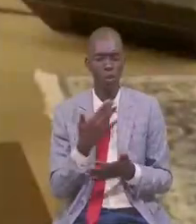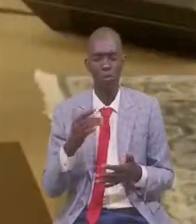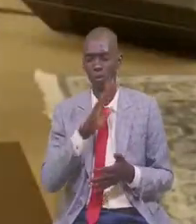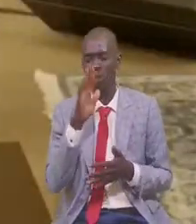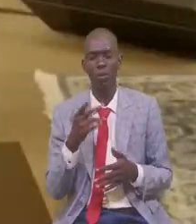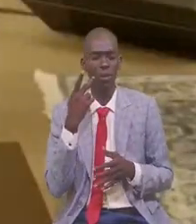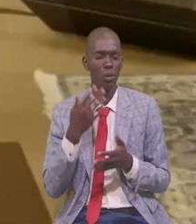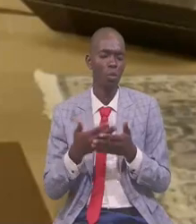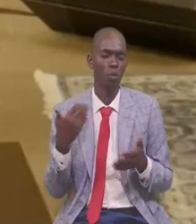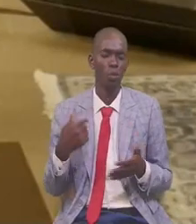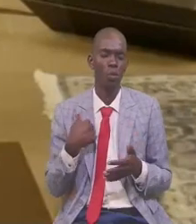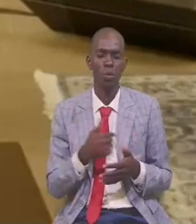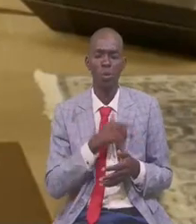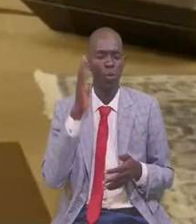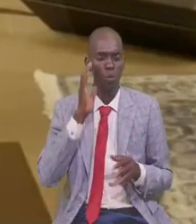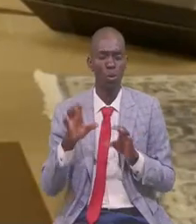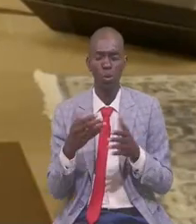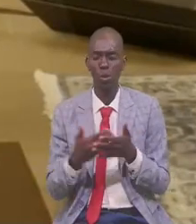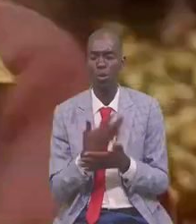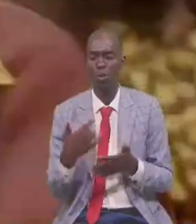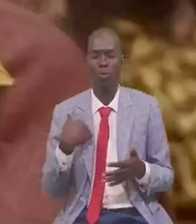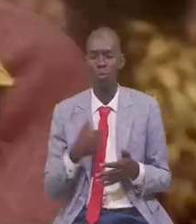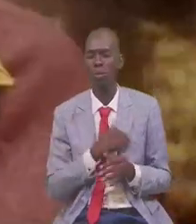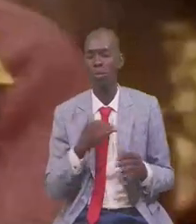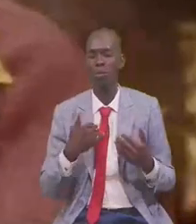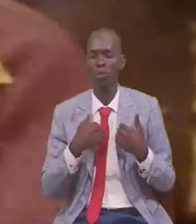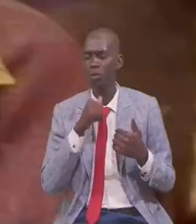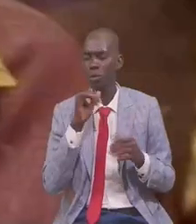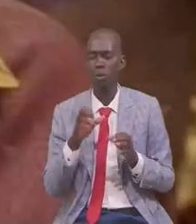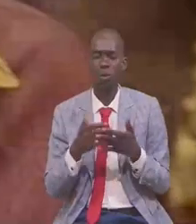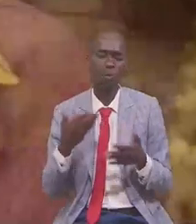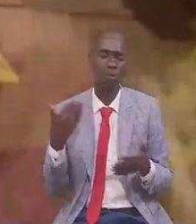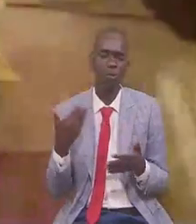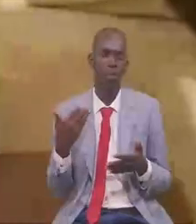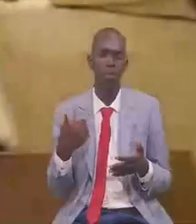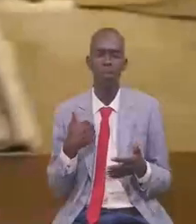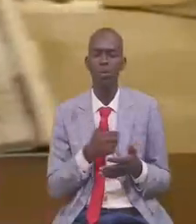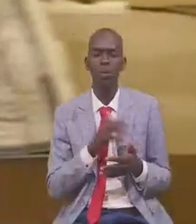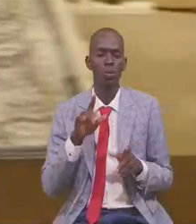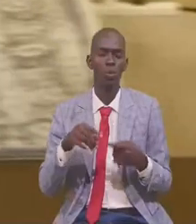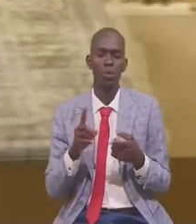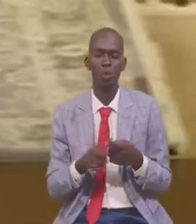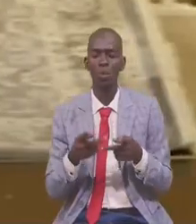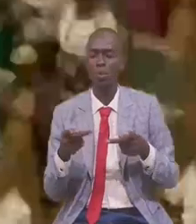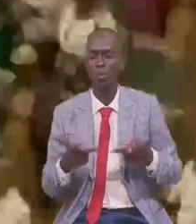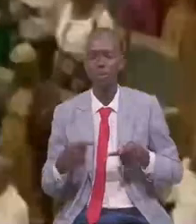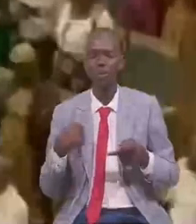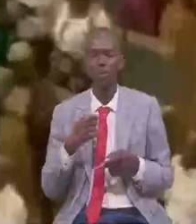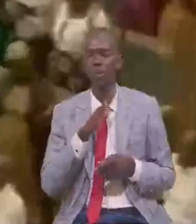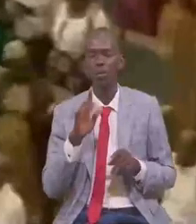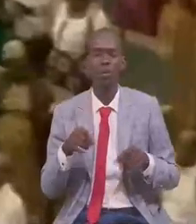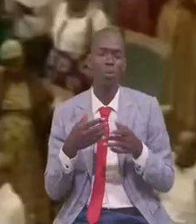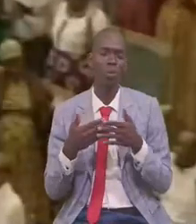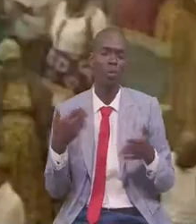Nous ferons de nouvelles choses que nous n'avons jamais faites. Nous irons de nouveaux lieux où nous n'avons jamais allés.